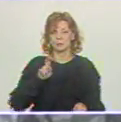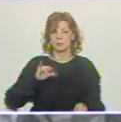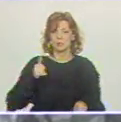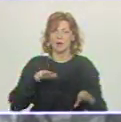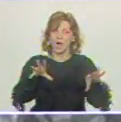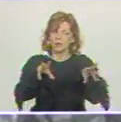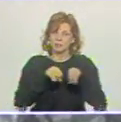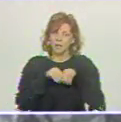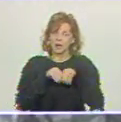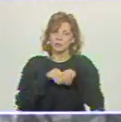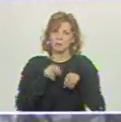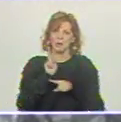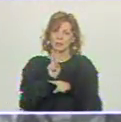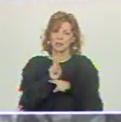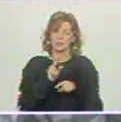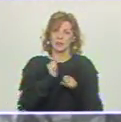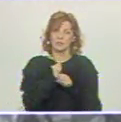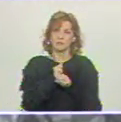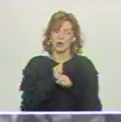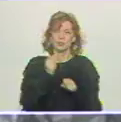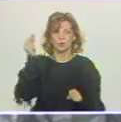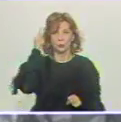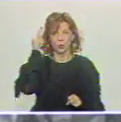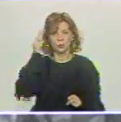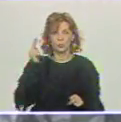atragem atenția și să facem cunoscute anumite lucruri